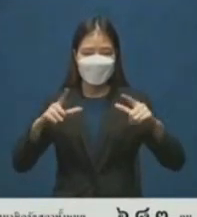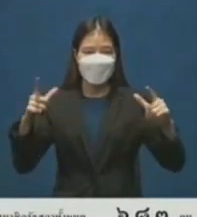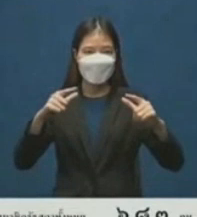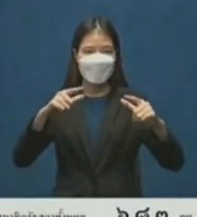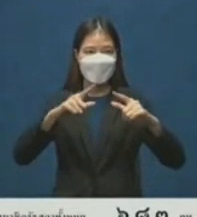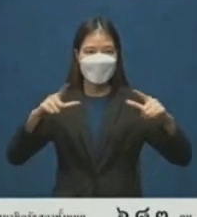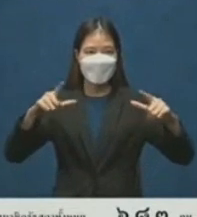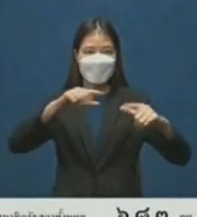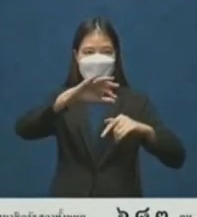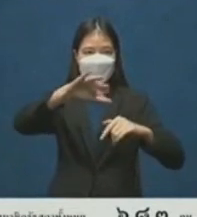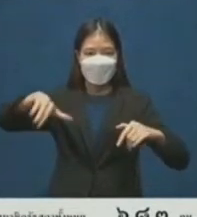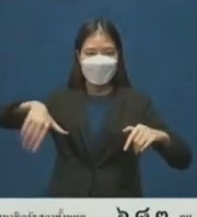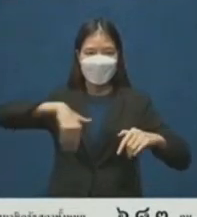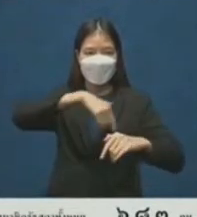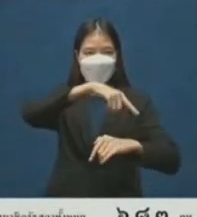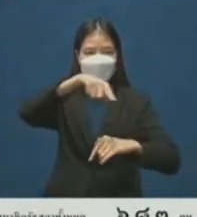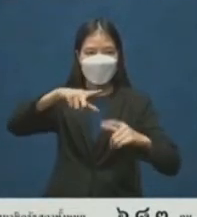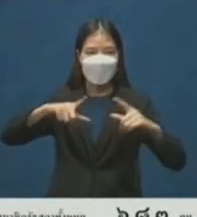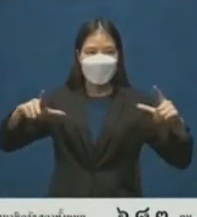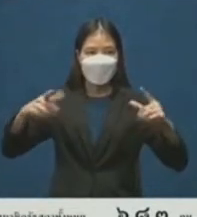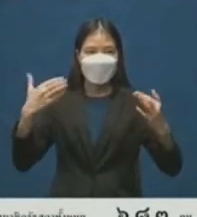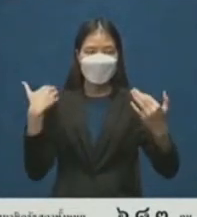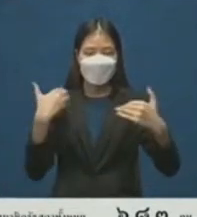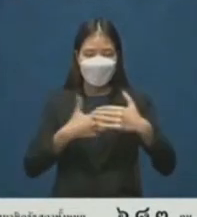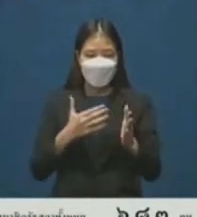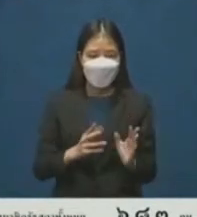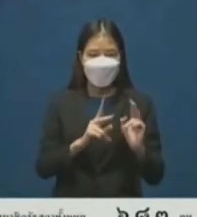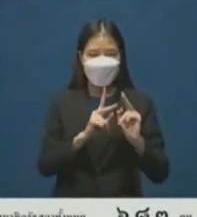เพราะว่าพื้นที่มันกว้างผมเข้าใจดี